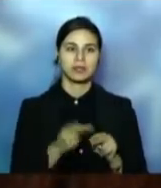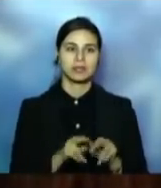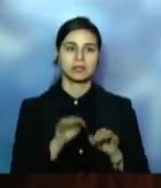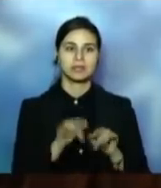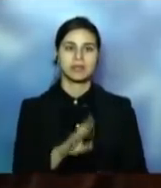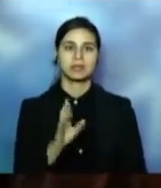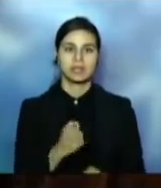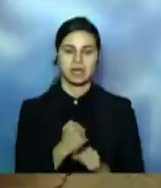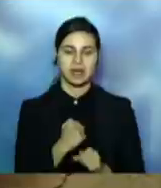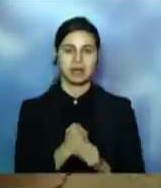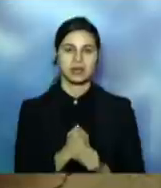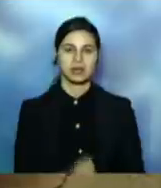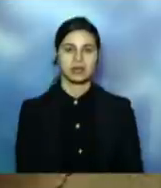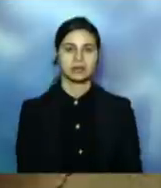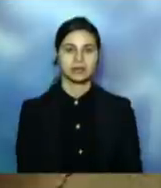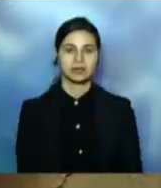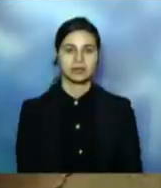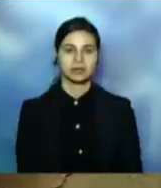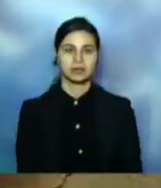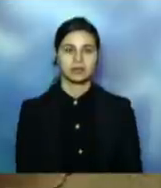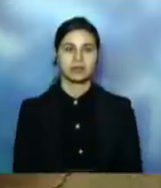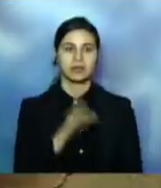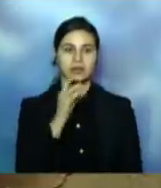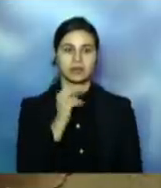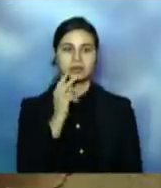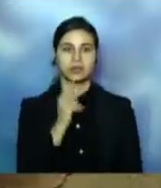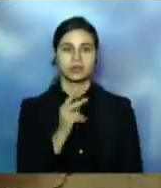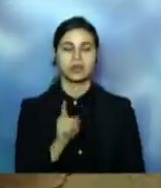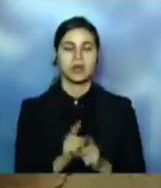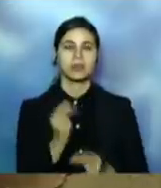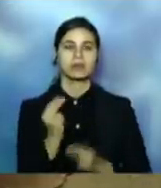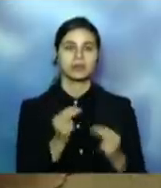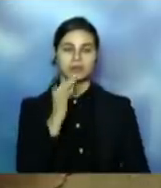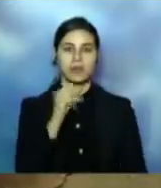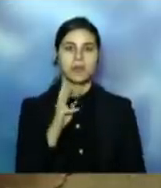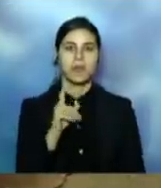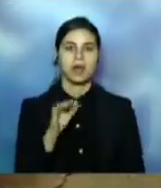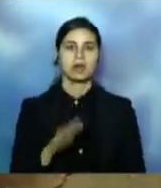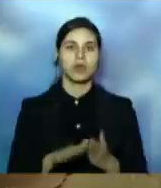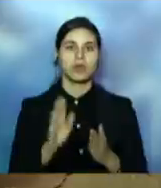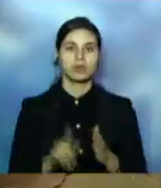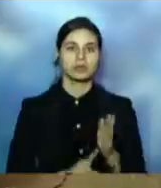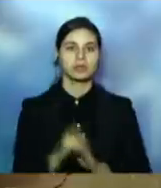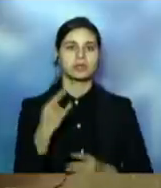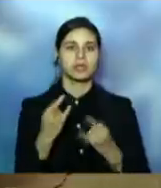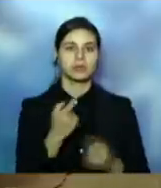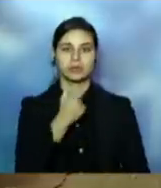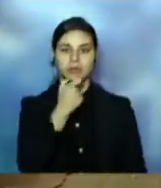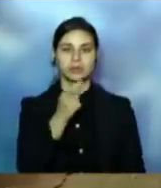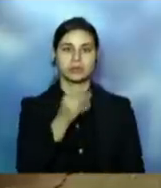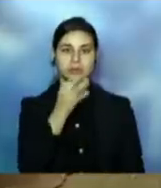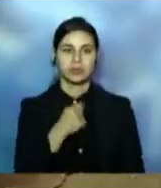და გააკეთებს. კატო ტელევიზორს რო უყურებ, მე და მარიკო თამაშობთ. მე მარიკო მიდის ხოლმე და დაიწყებ ტელევიზორის თამაში. მე